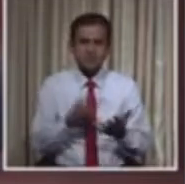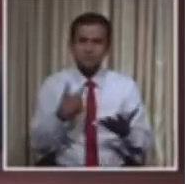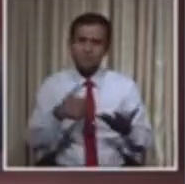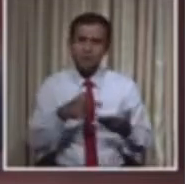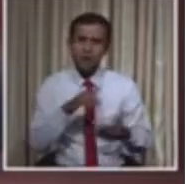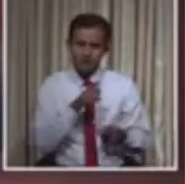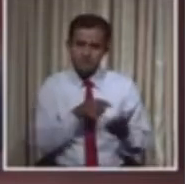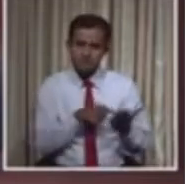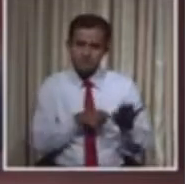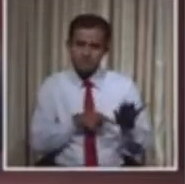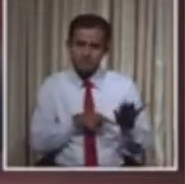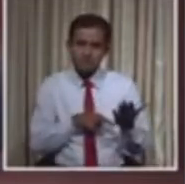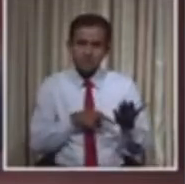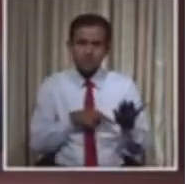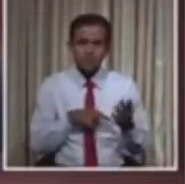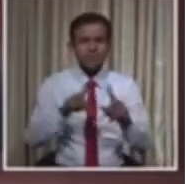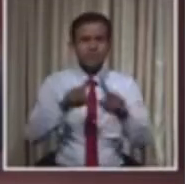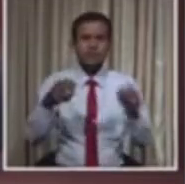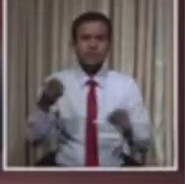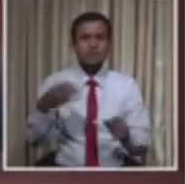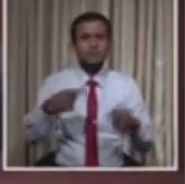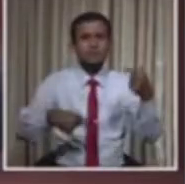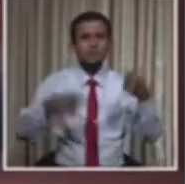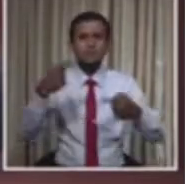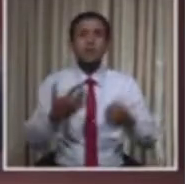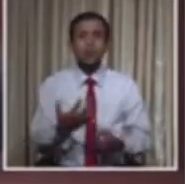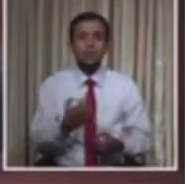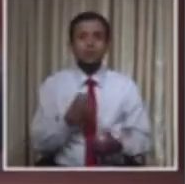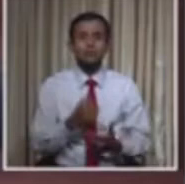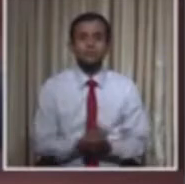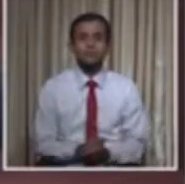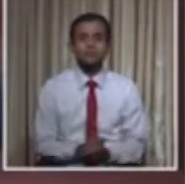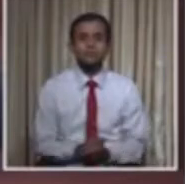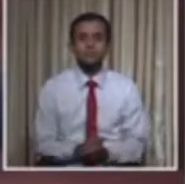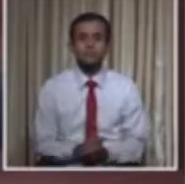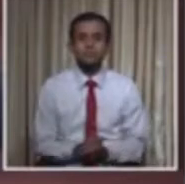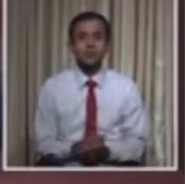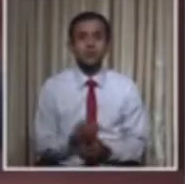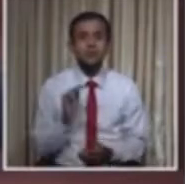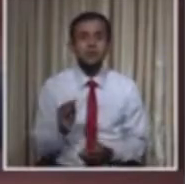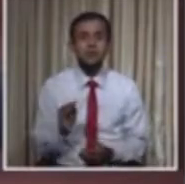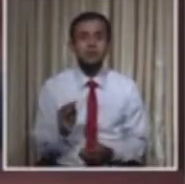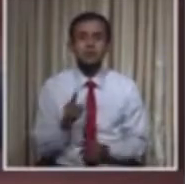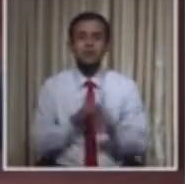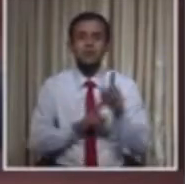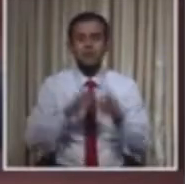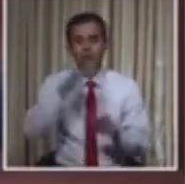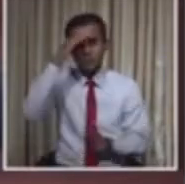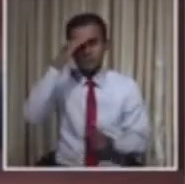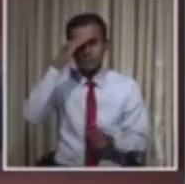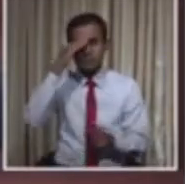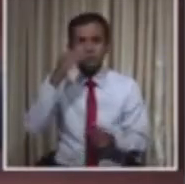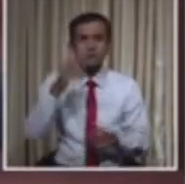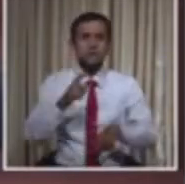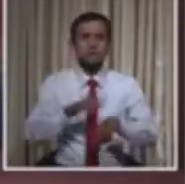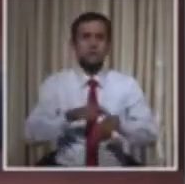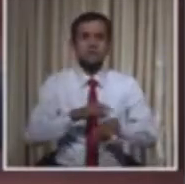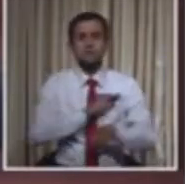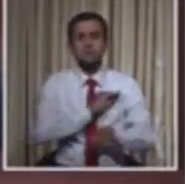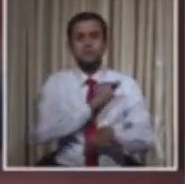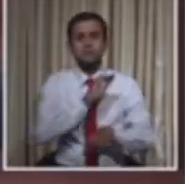නම් අපිට 10 වෙනිදා විවාදයට ගත යුතුව තිබෙනවා. නමුත් ගරු කතානායකතුමනි දැන් සැලකිය යුතු කාලයක් ගත වෙලා